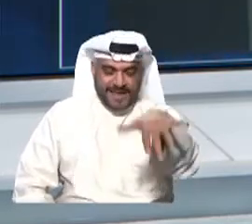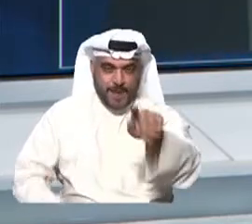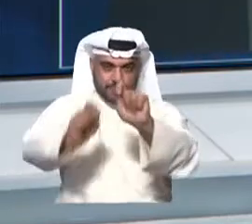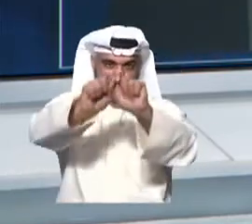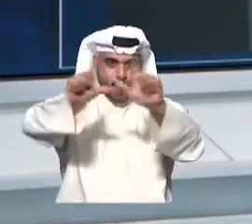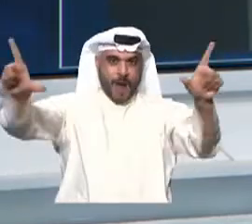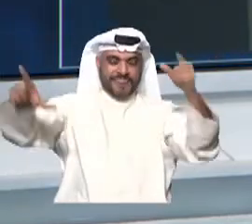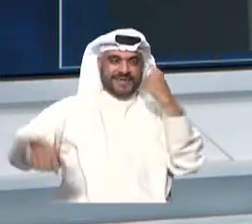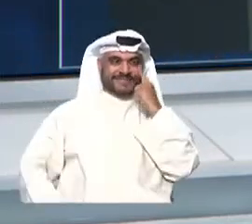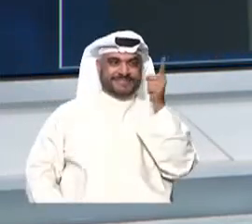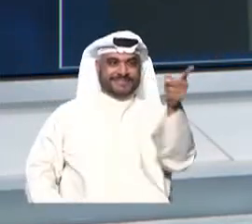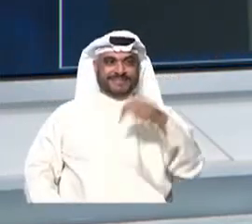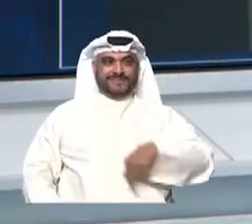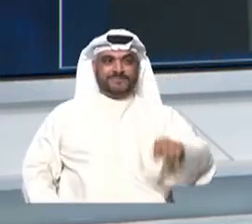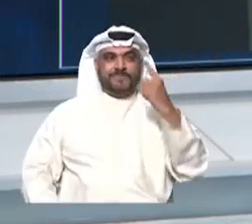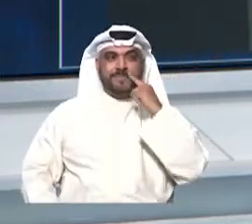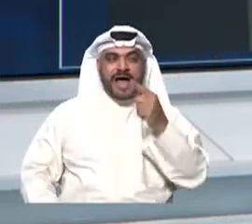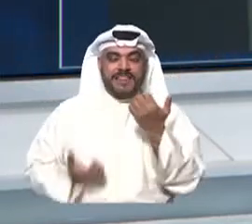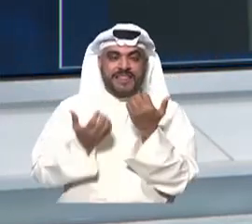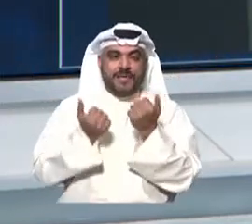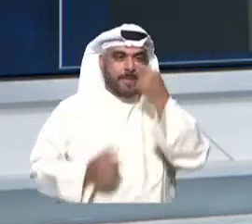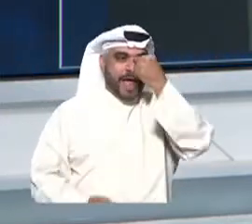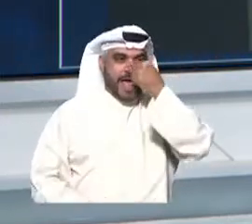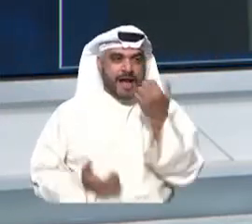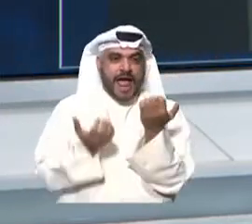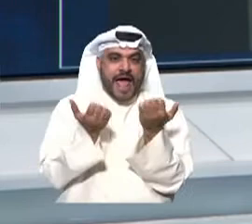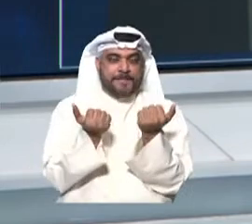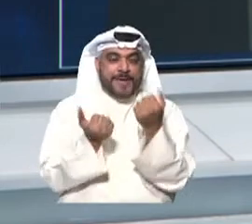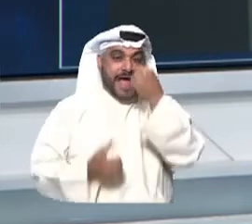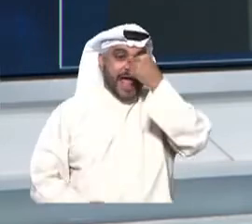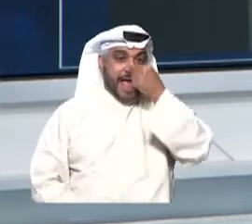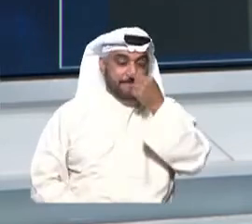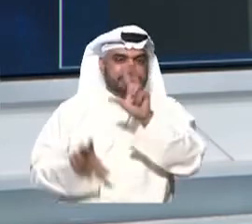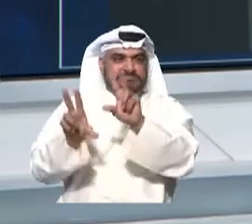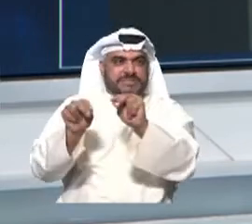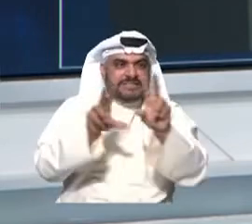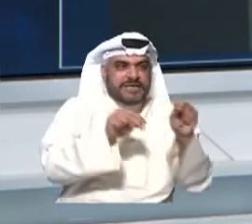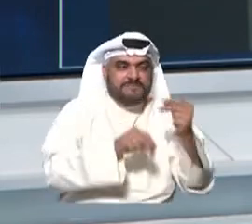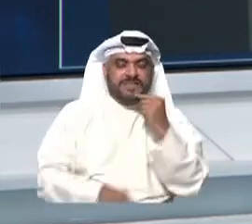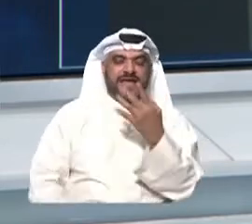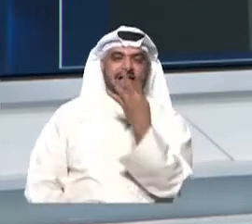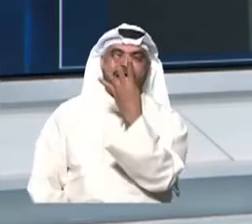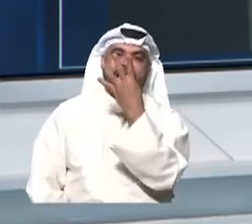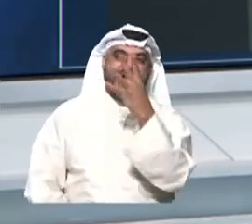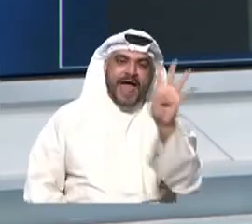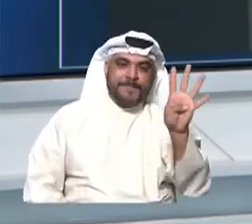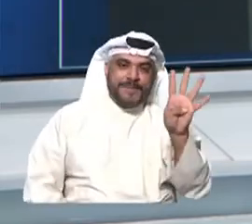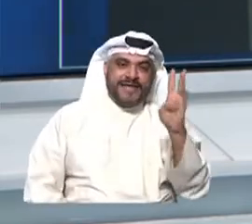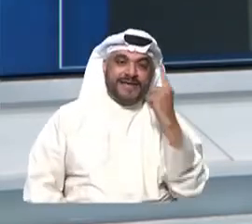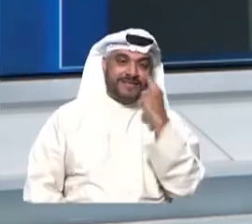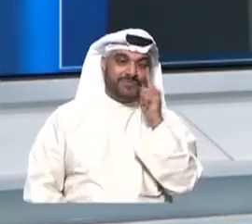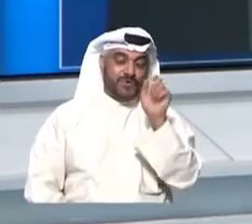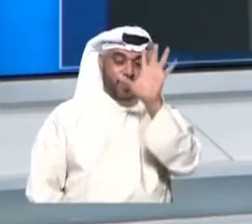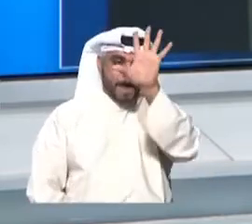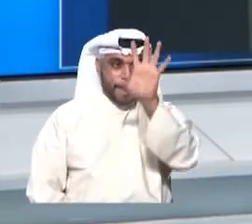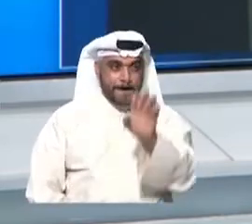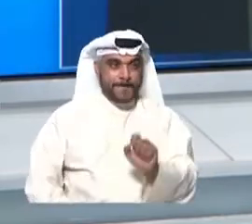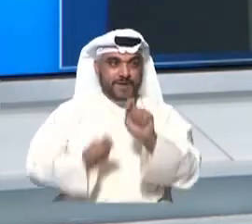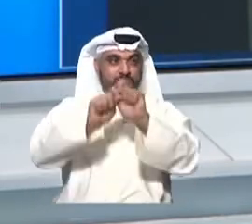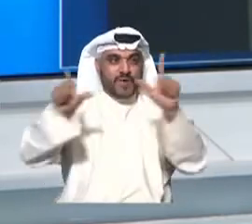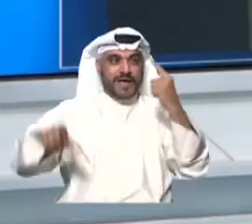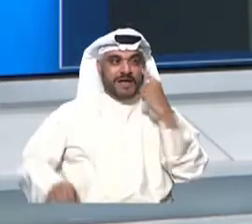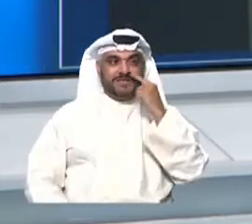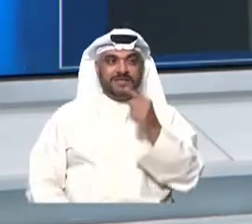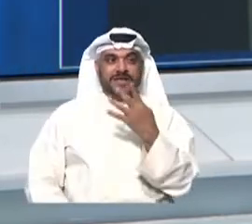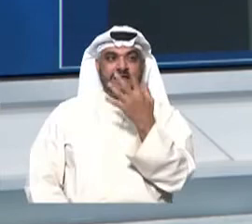والشماليه الغربيه، تستقر الاجواء اكثر بمشيئة الله ابتداء من يوم الأربعاء مع درجات حرارة متفاوتة ما بين 39 إلى